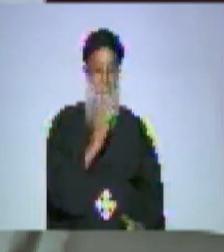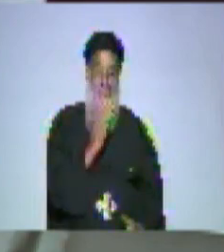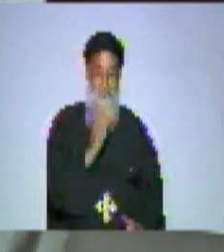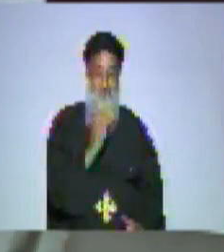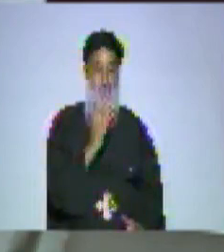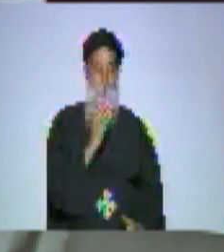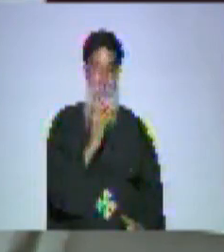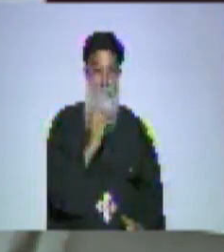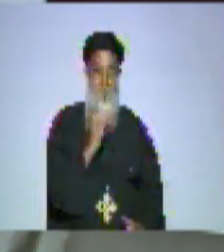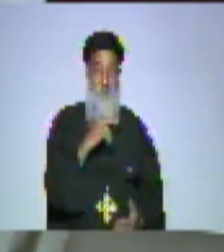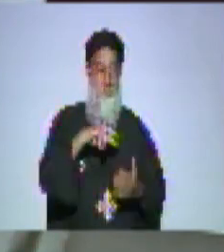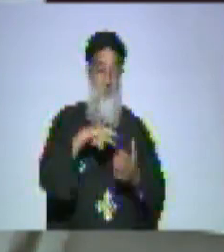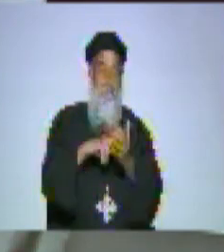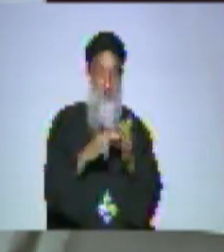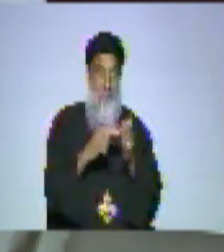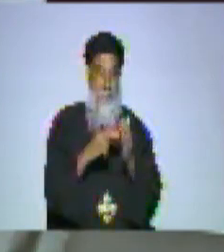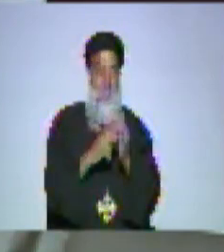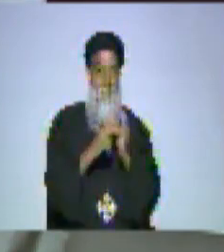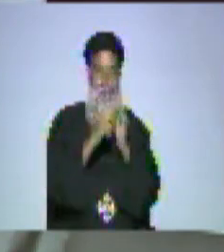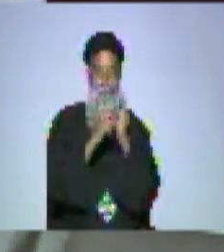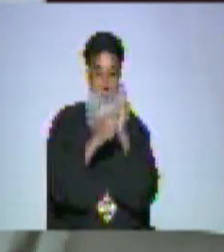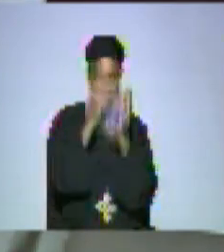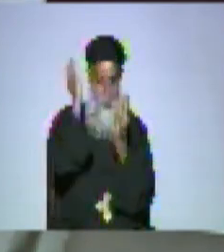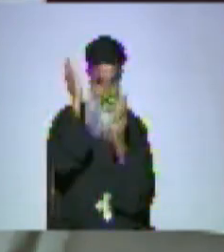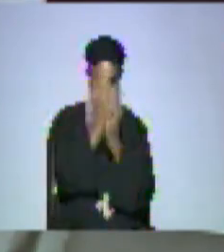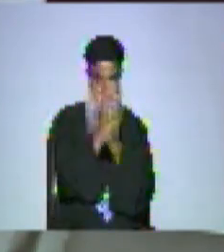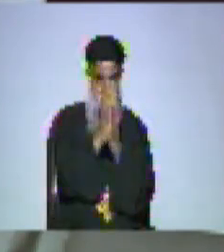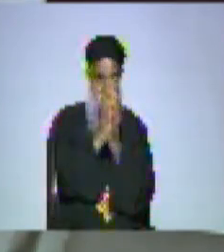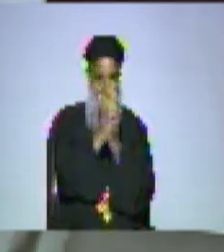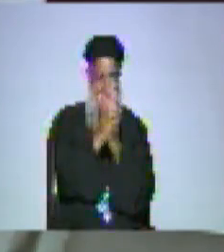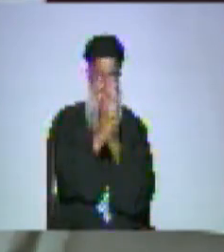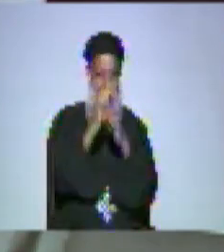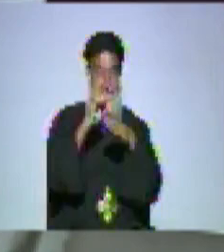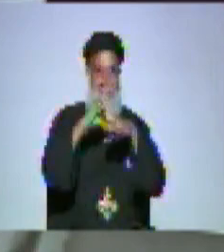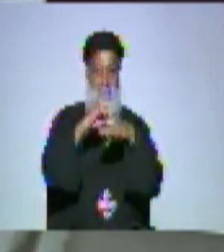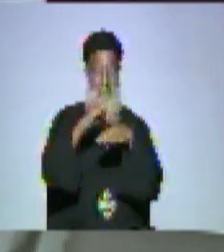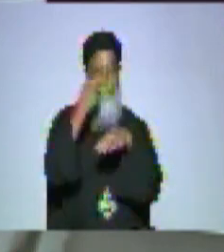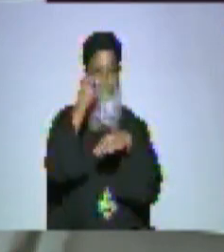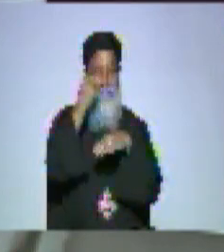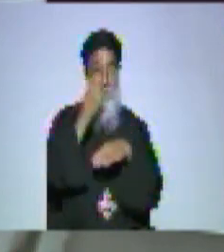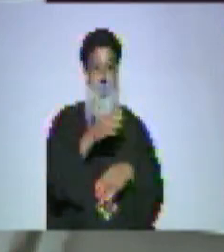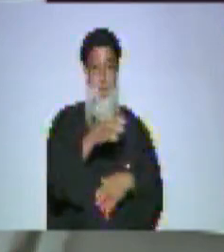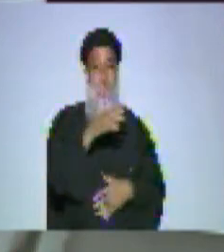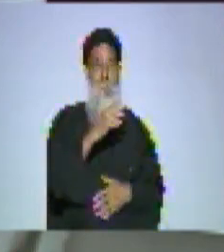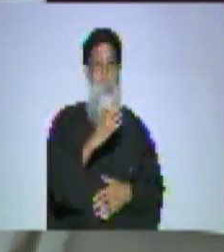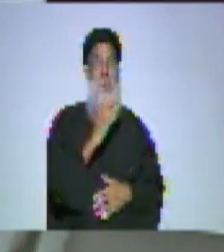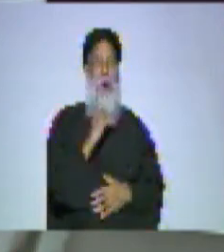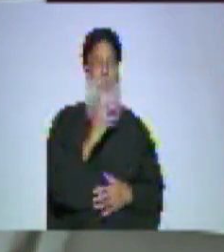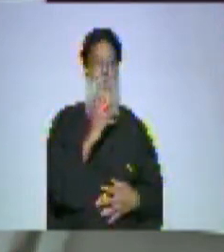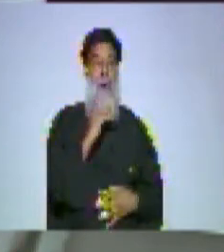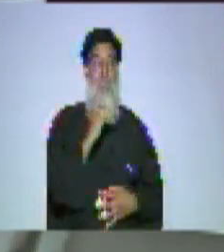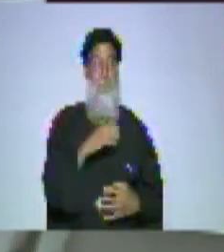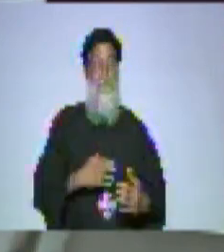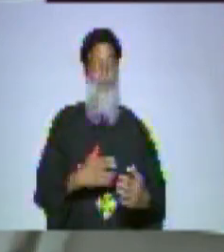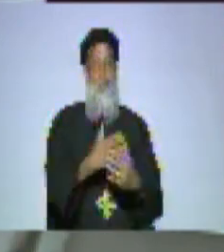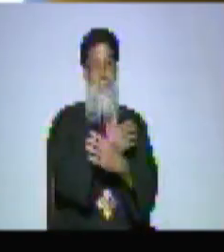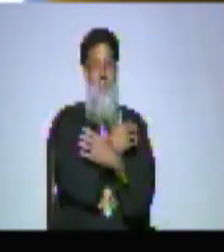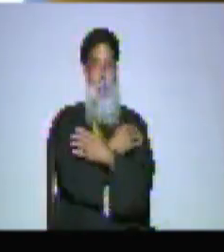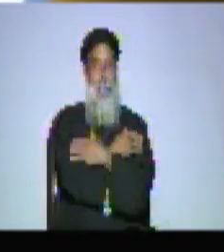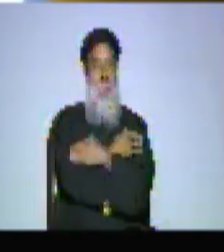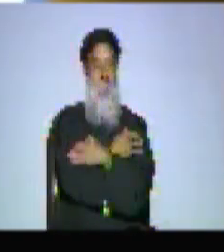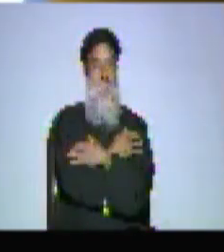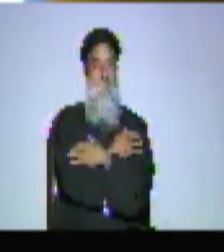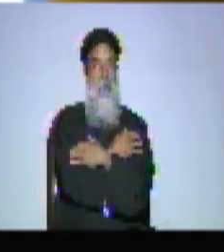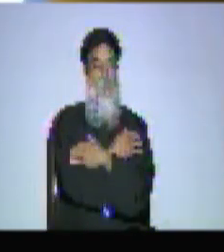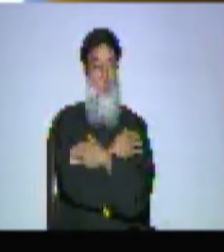العمل كله في شخصيه شخصيته شخصيه ابويه والشخصيه